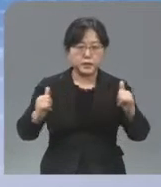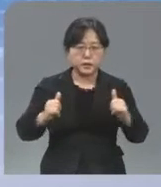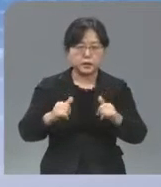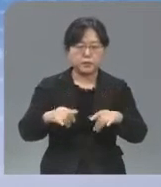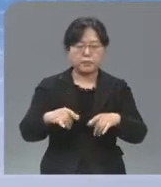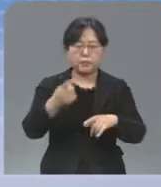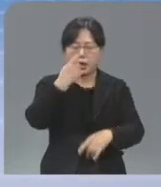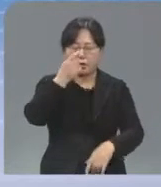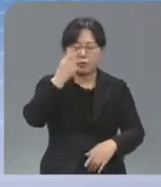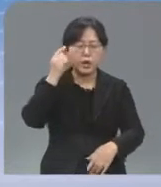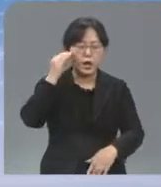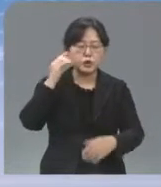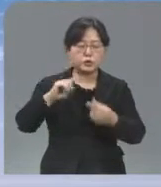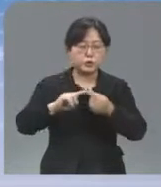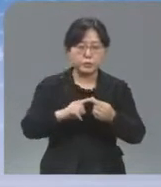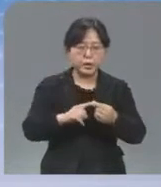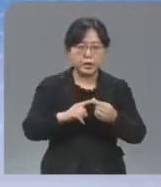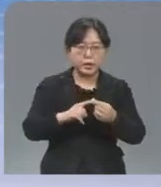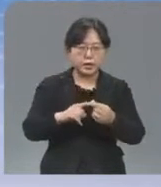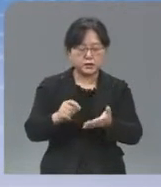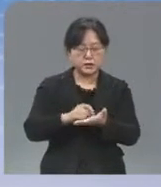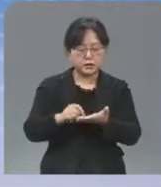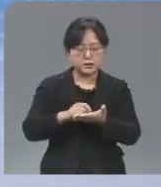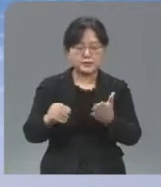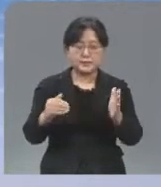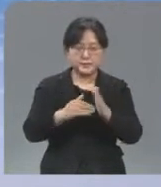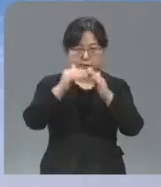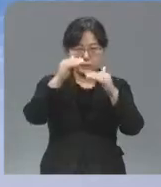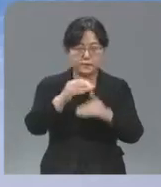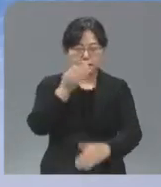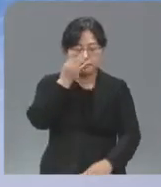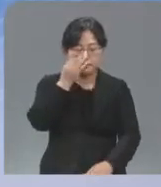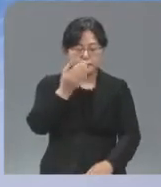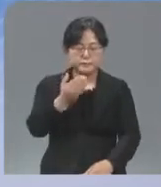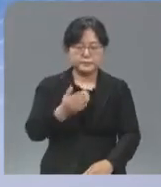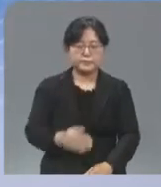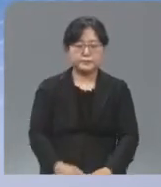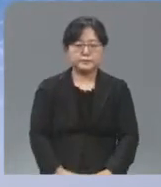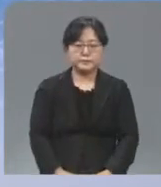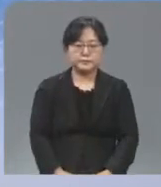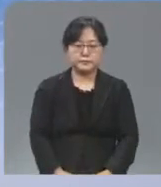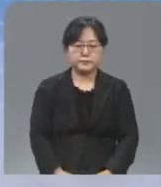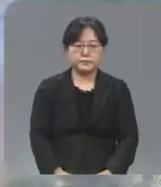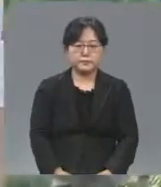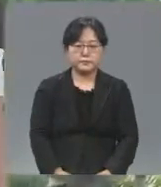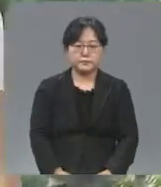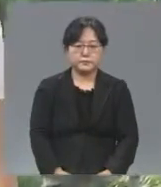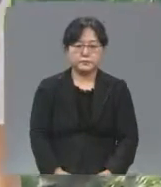갈고 닦은 한글 실력을 뽐냈습니다. 정아람 기자가 전해드립니다.